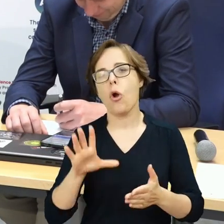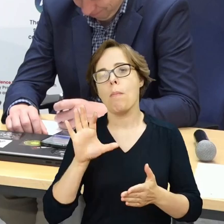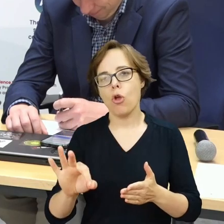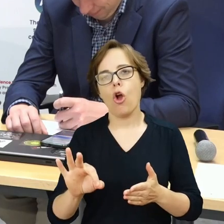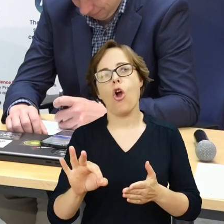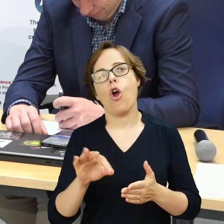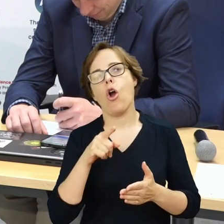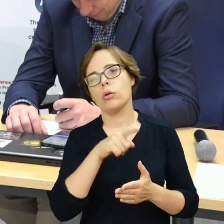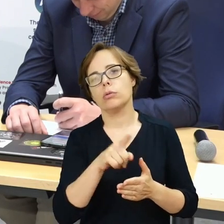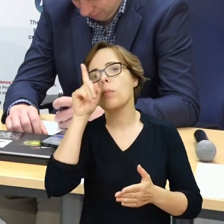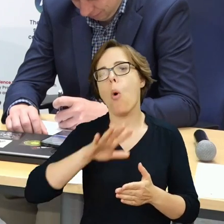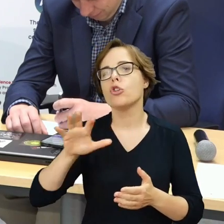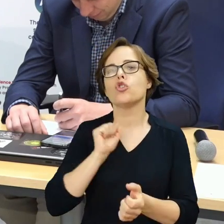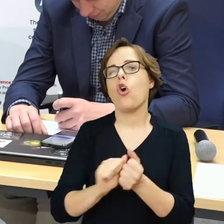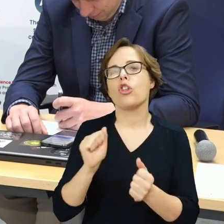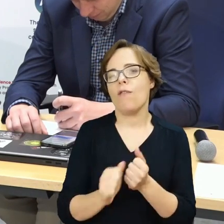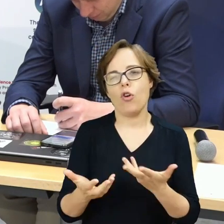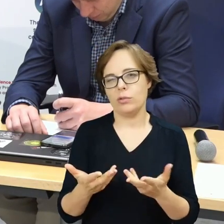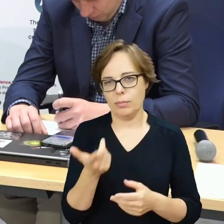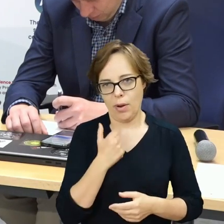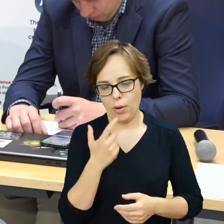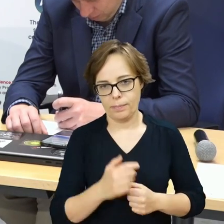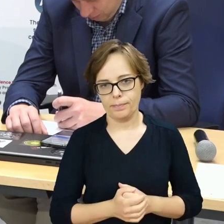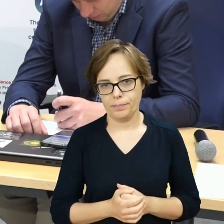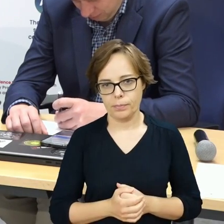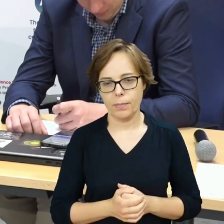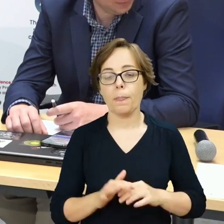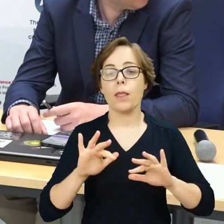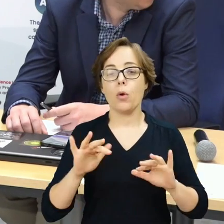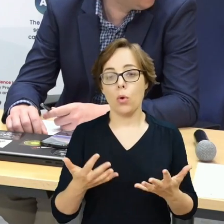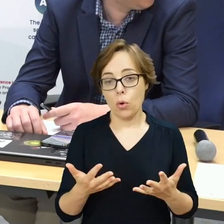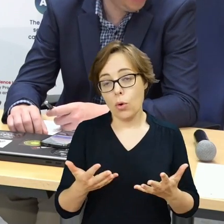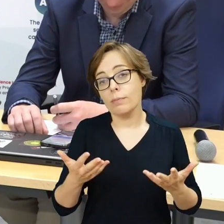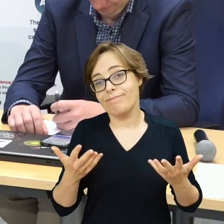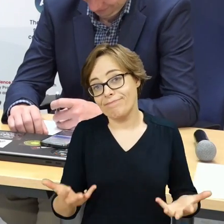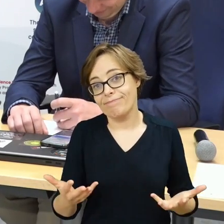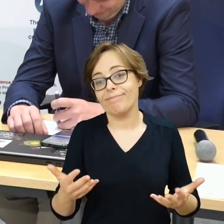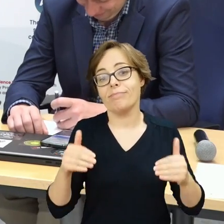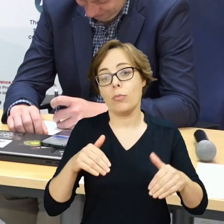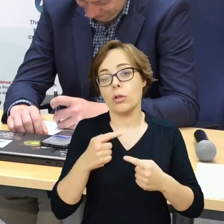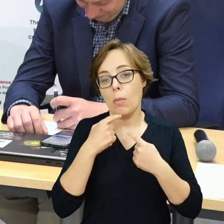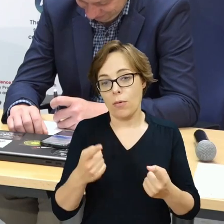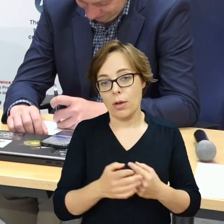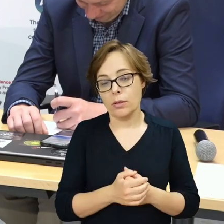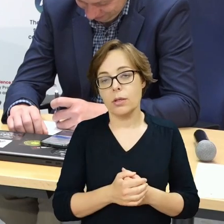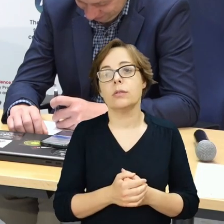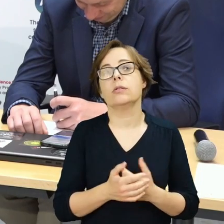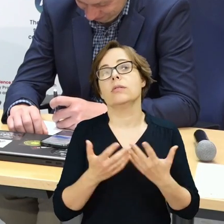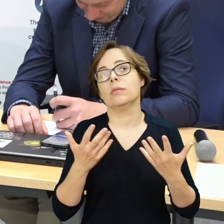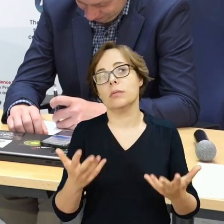szkodliwości społecznej zarzucanego czynu, więc pod koniec dnia powiedziałbym wolność uzyskiwania i